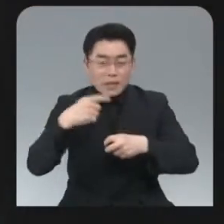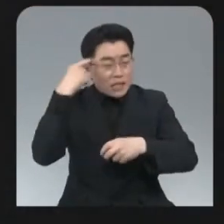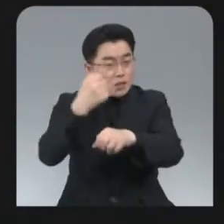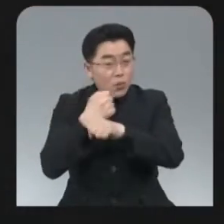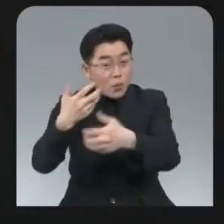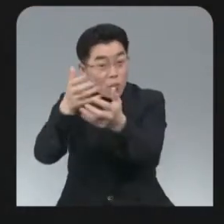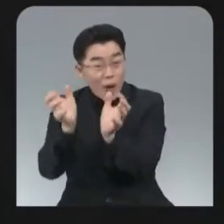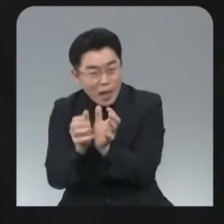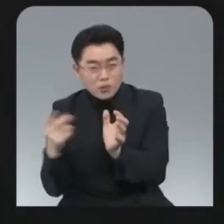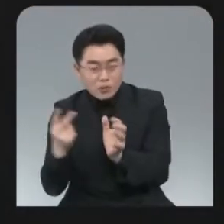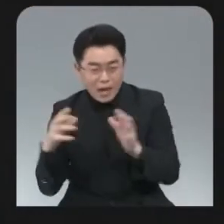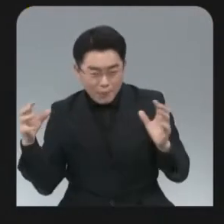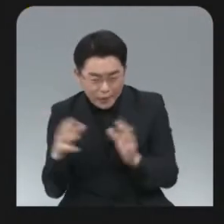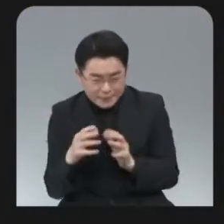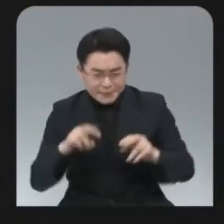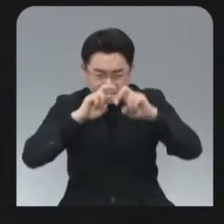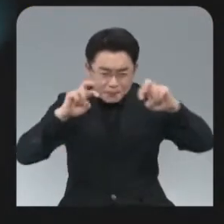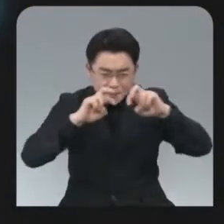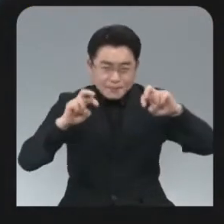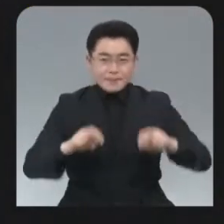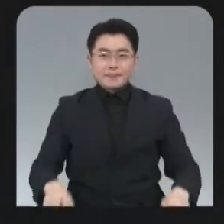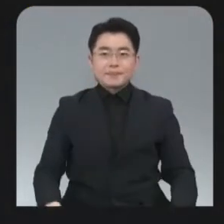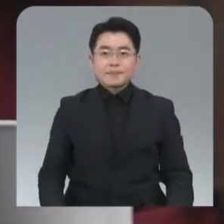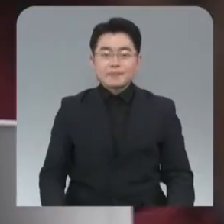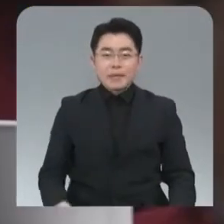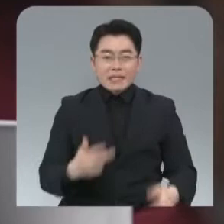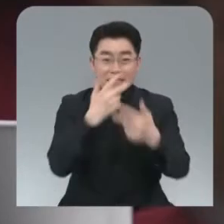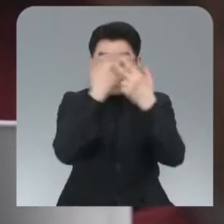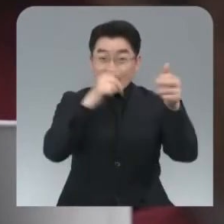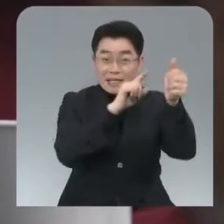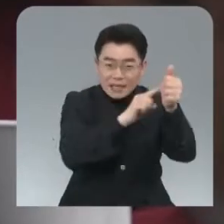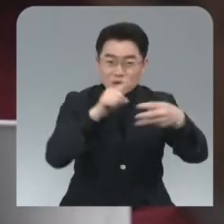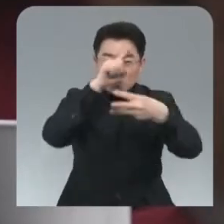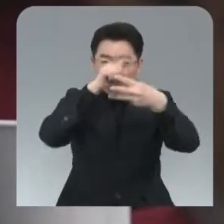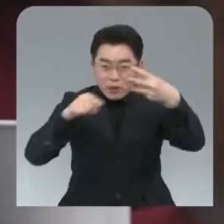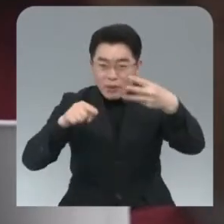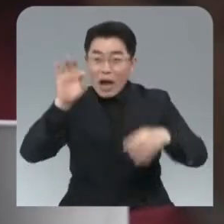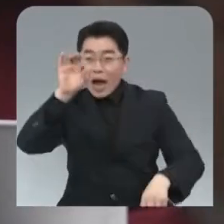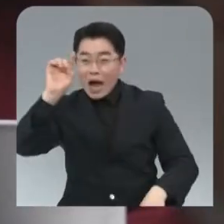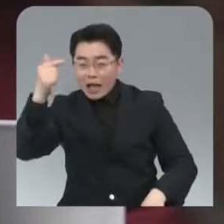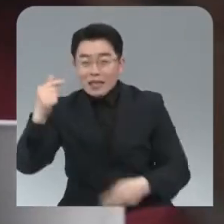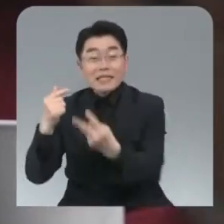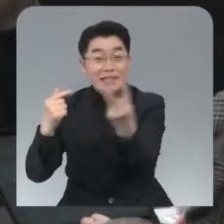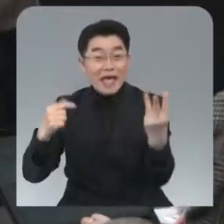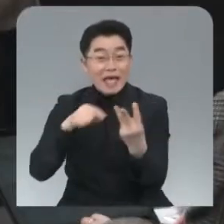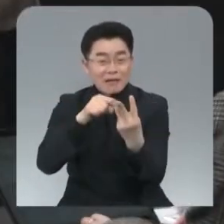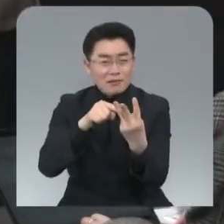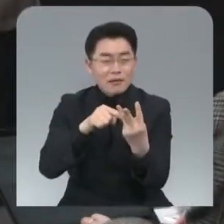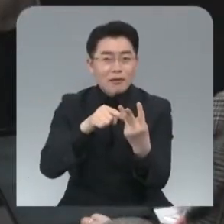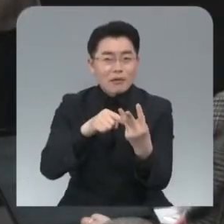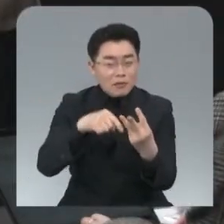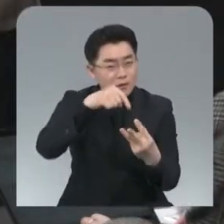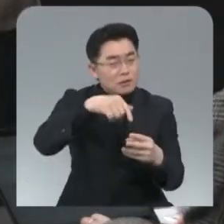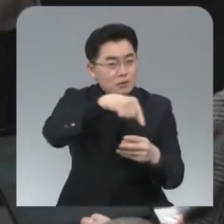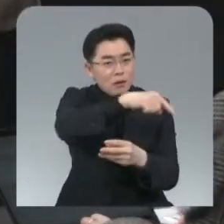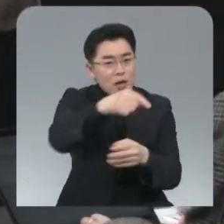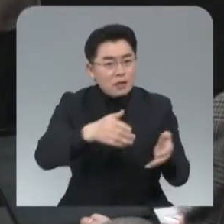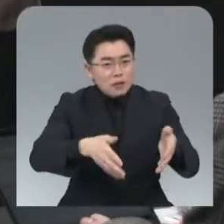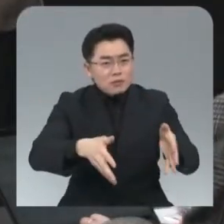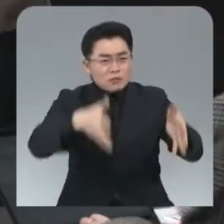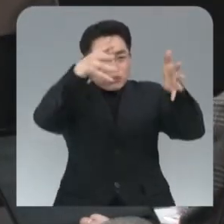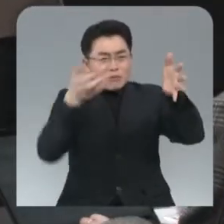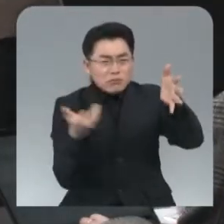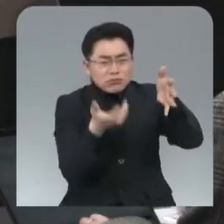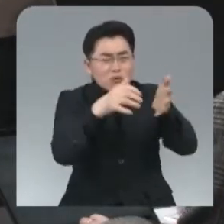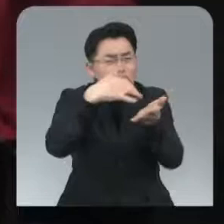국토도시계획학회 부동산정책연구위원들은 이재명, 윤석열, 안철수 후보가 제시한 목표치는 적정 수준을